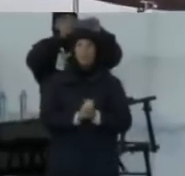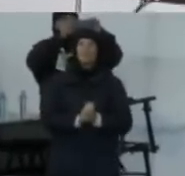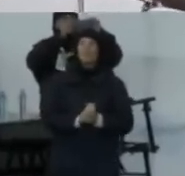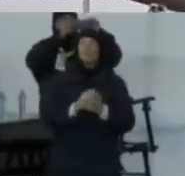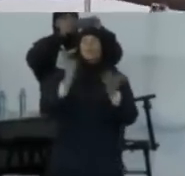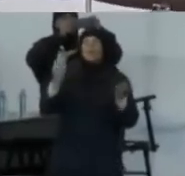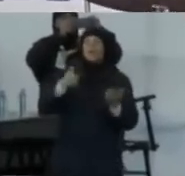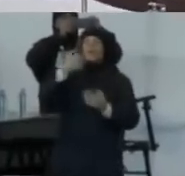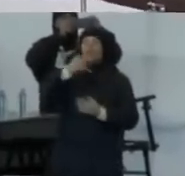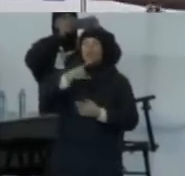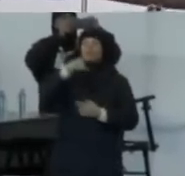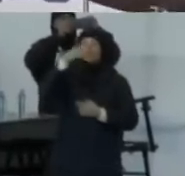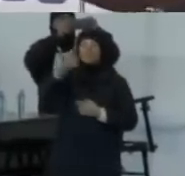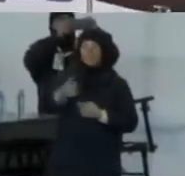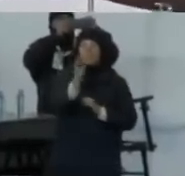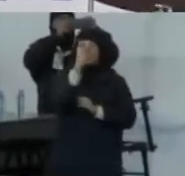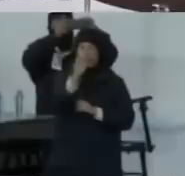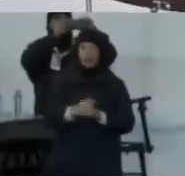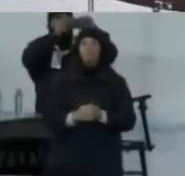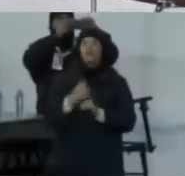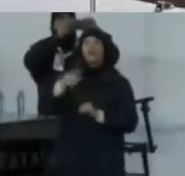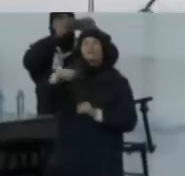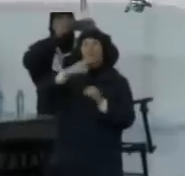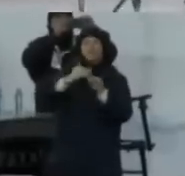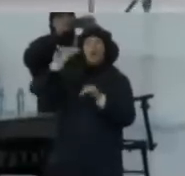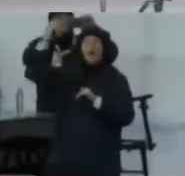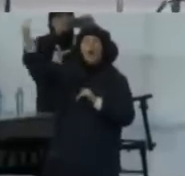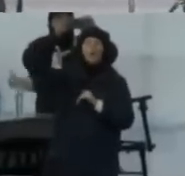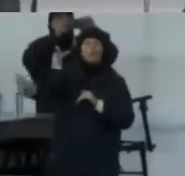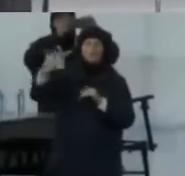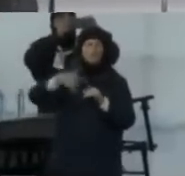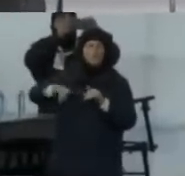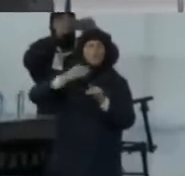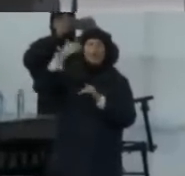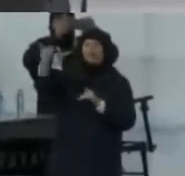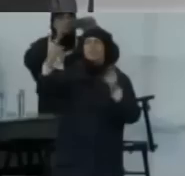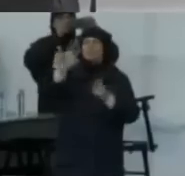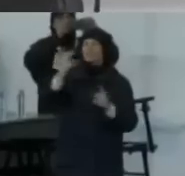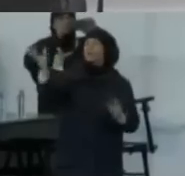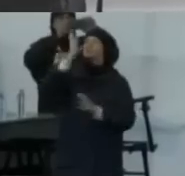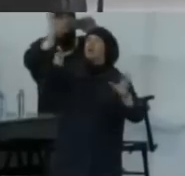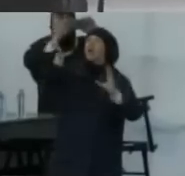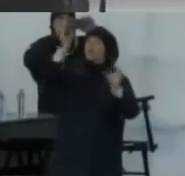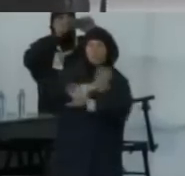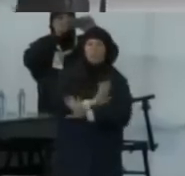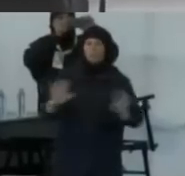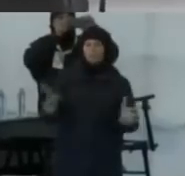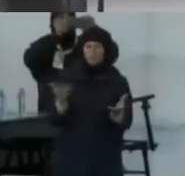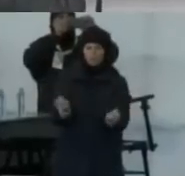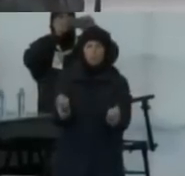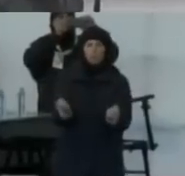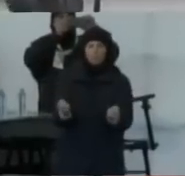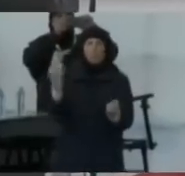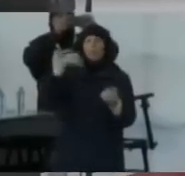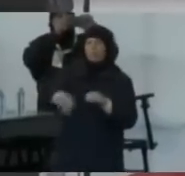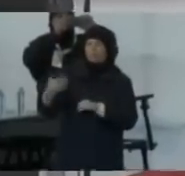dirvi questo, siamo oltre, dobbiamo andare oltre, non è neanche più un sogno questo. Io l'ultima volta che ho visto una piazza